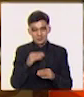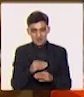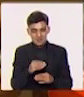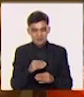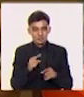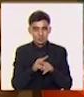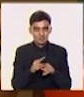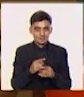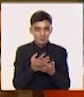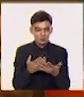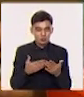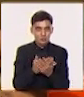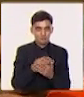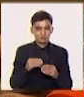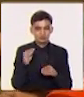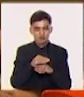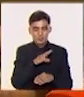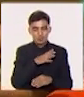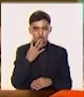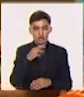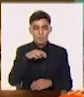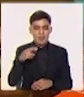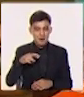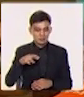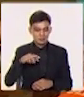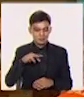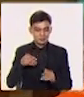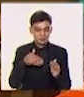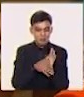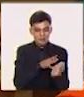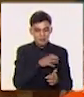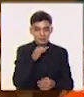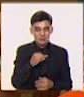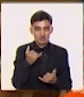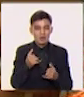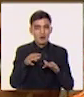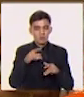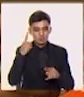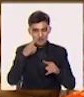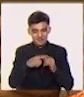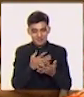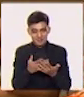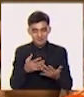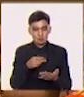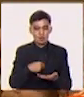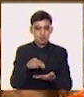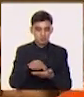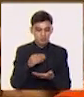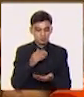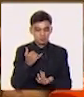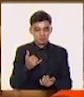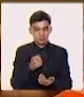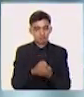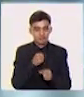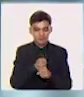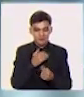бойынша 4 миллиард қаржы бөлінді. Оған қазір компьютерлік техникаларды сатып алу жұмыстары